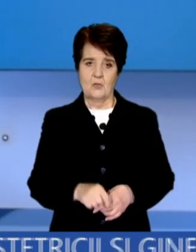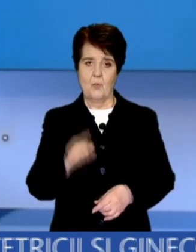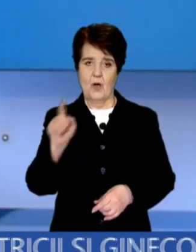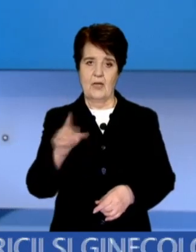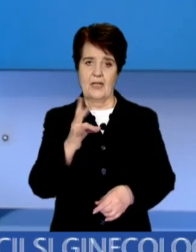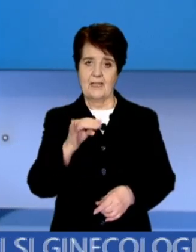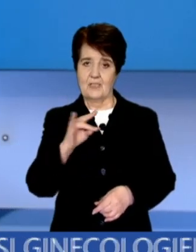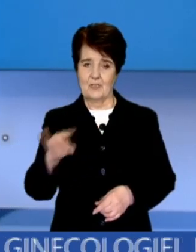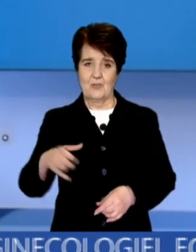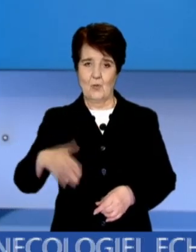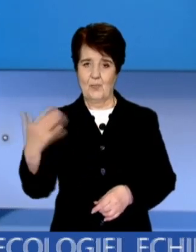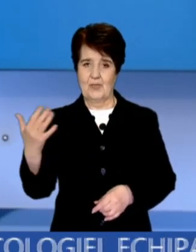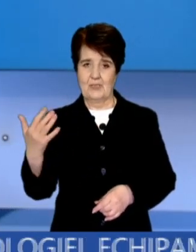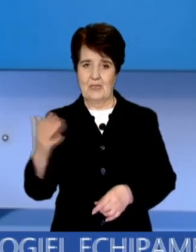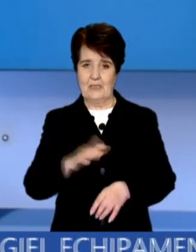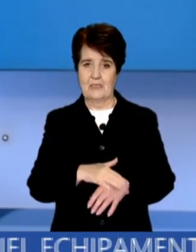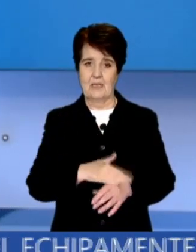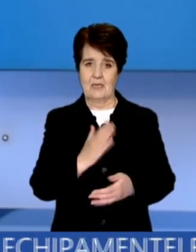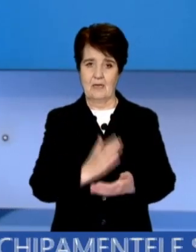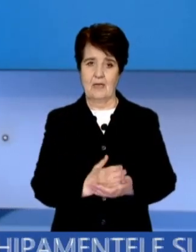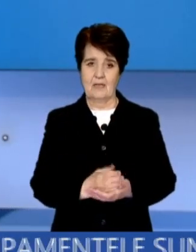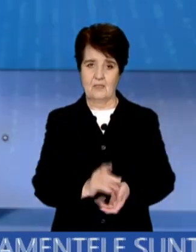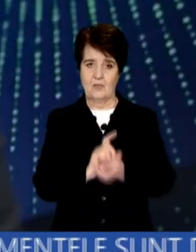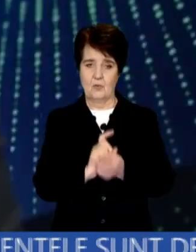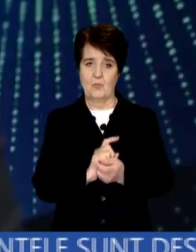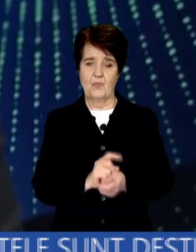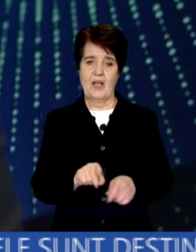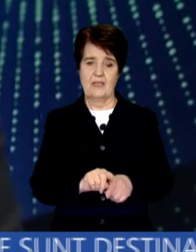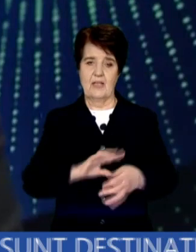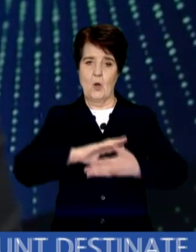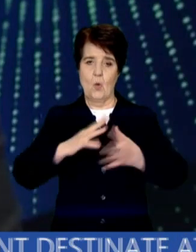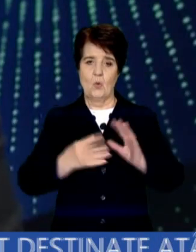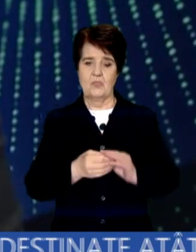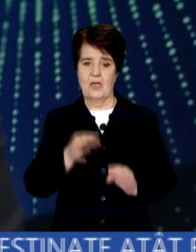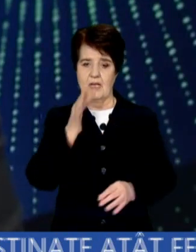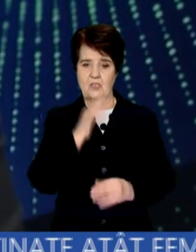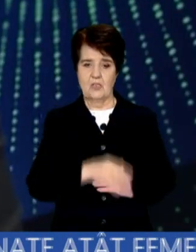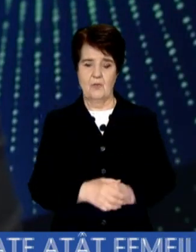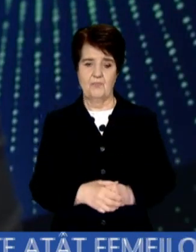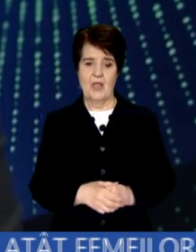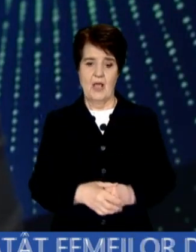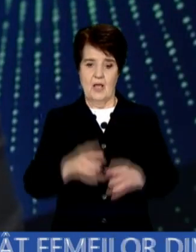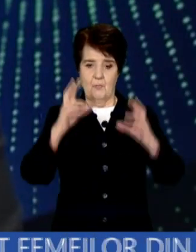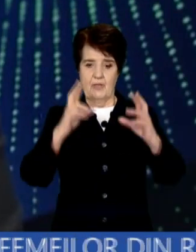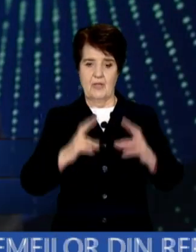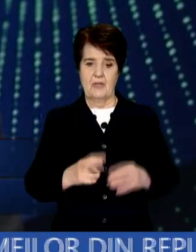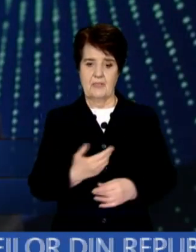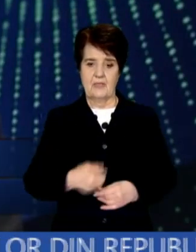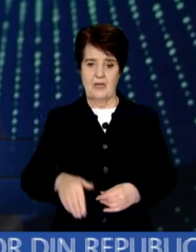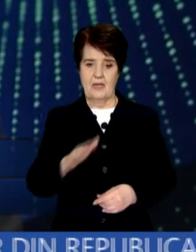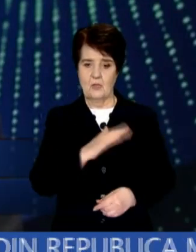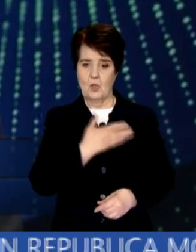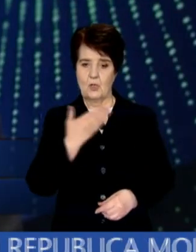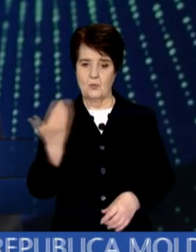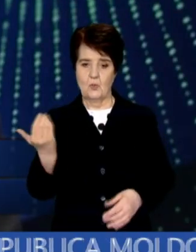duce o luptă internă aceasta este concluzia chișinăul din analizele noastre nu